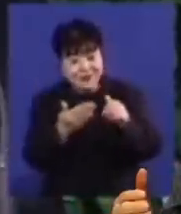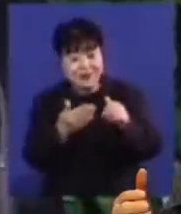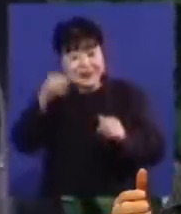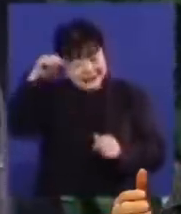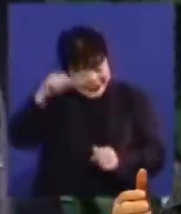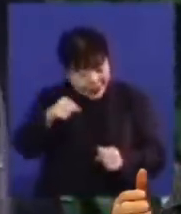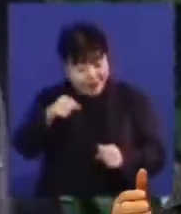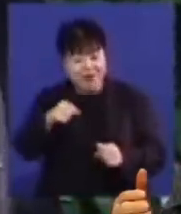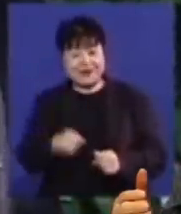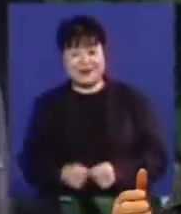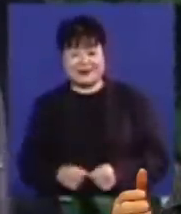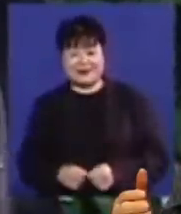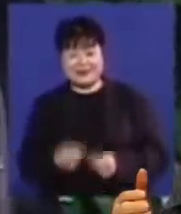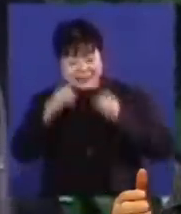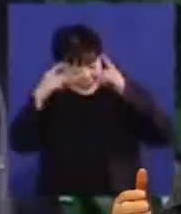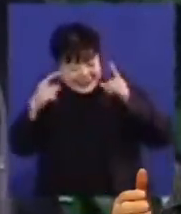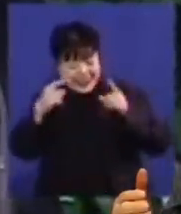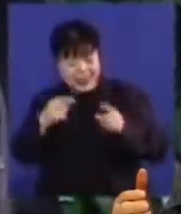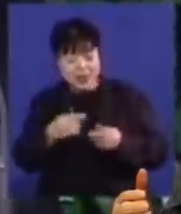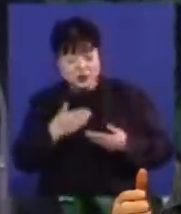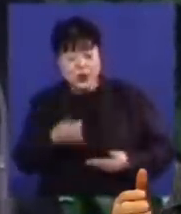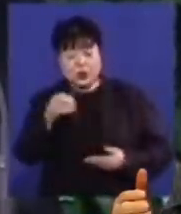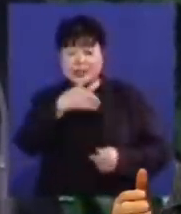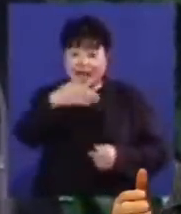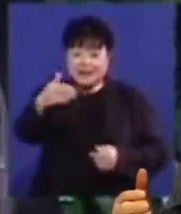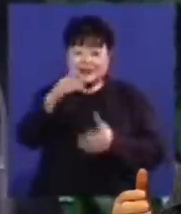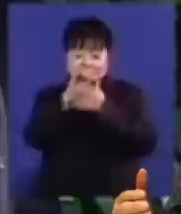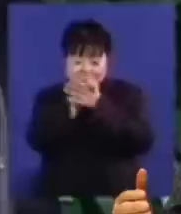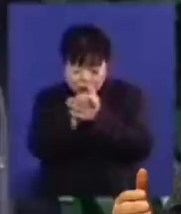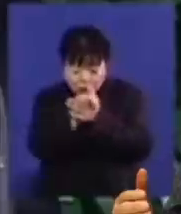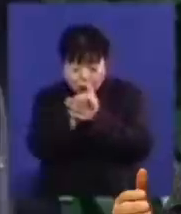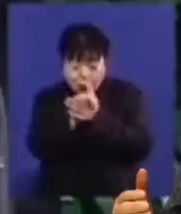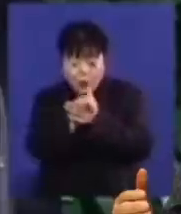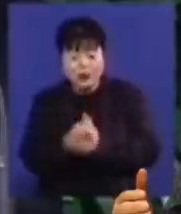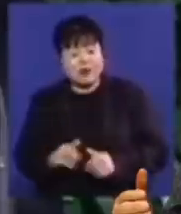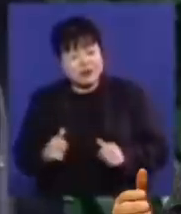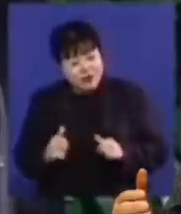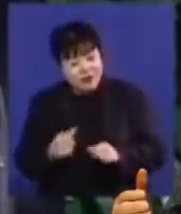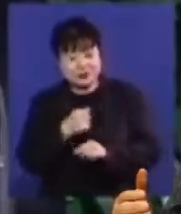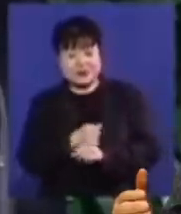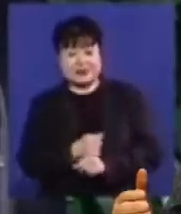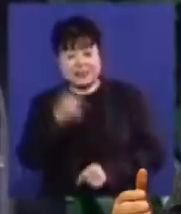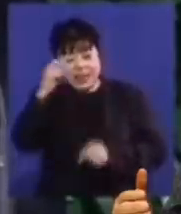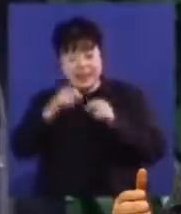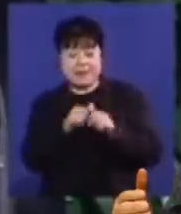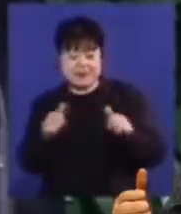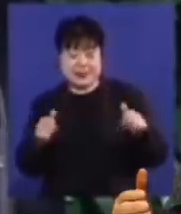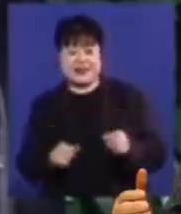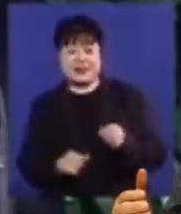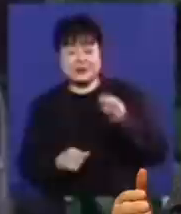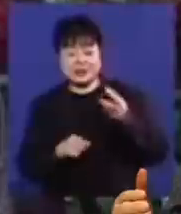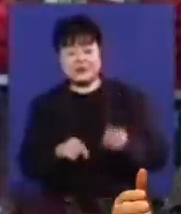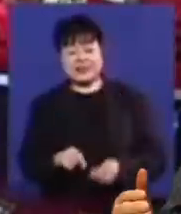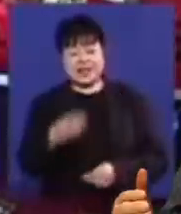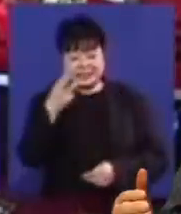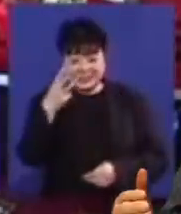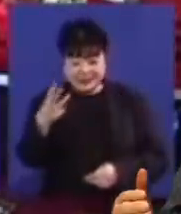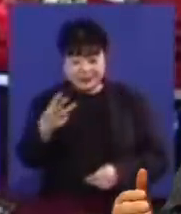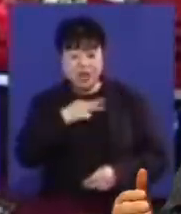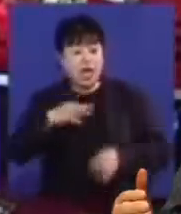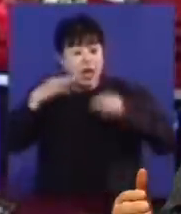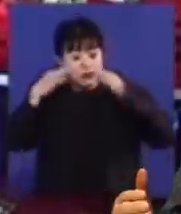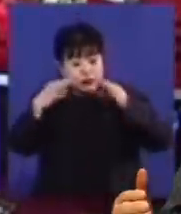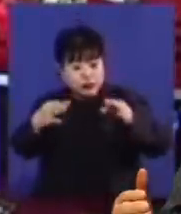새벽에 일찍 일어나서 한적한 곳에서 정규적으로 기도하신 것입니다. 예레미야 33장 3절처럼 너는 내게